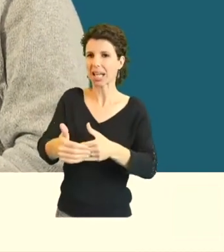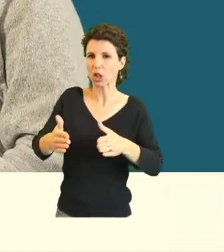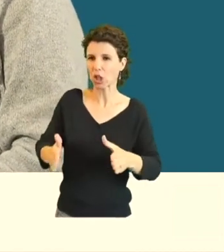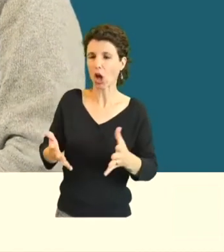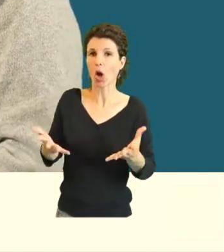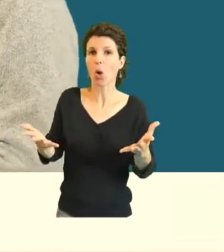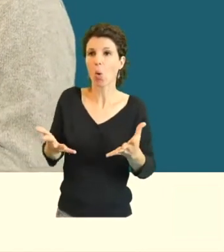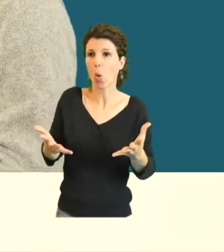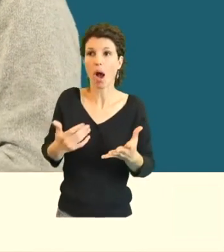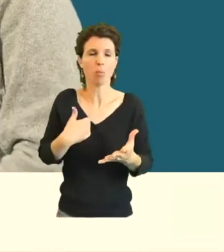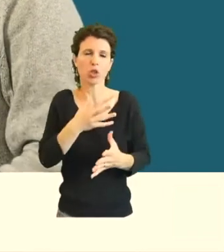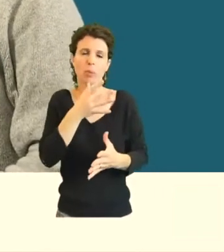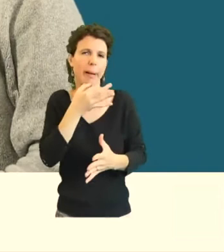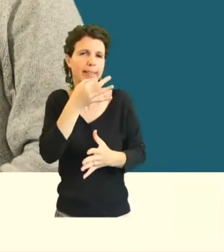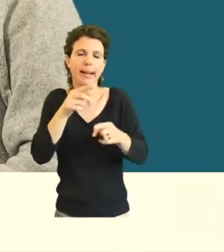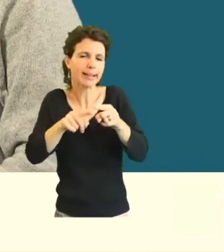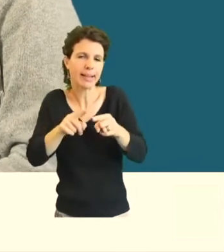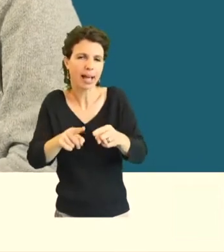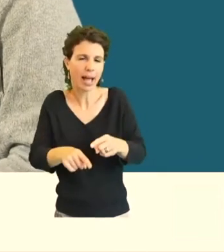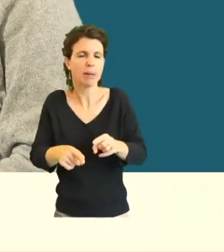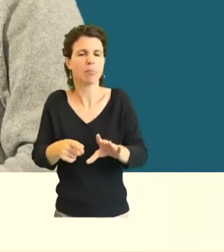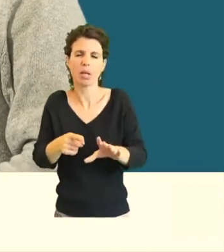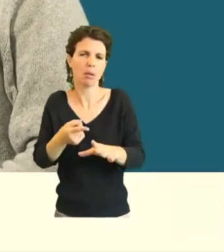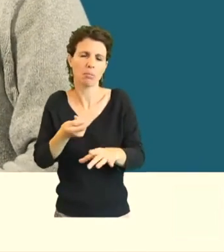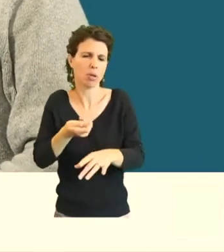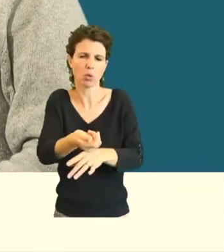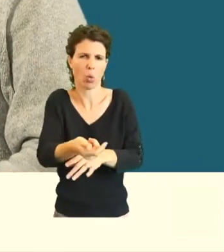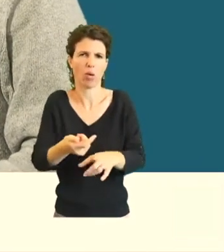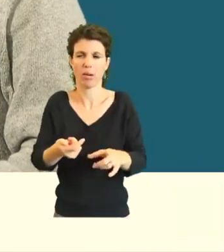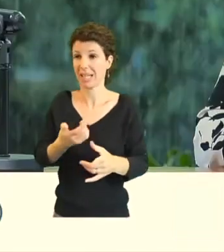alors, non, là je n'ai pas le détail, mais on vous les donnera très, très rapidement, mais...